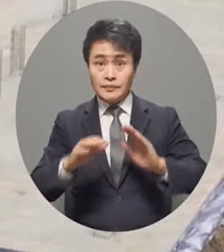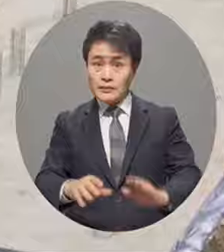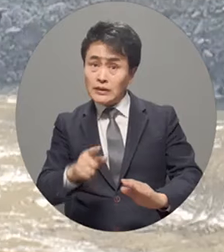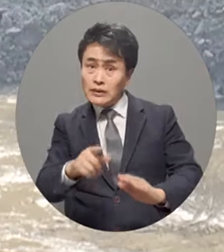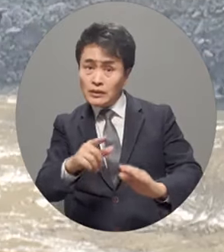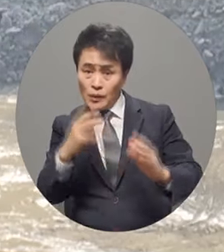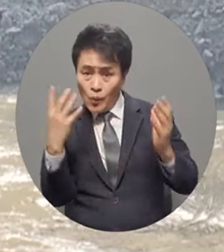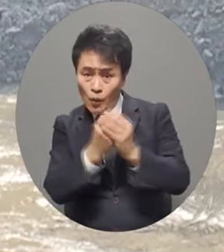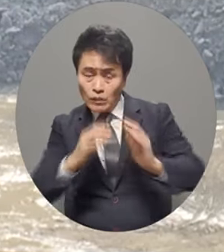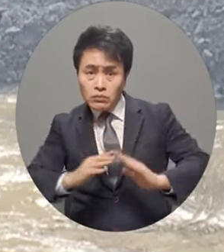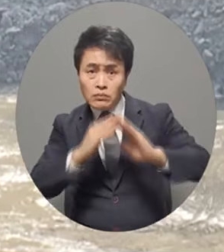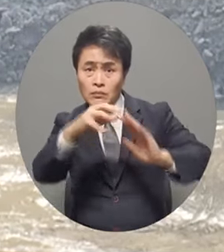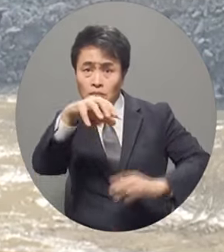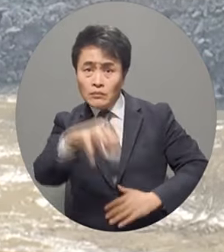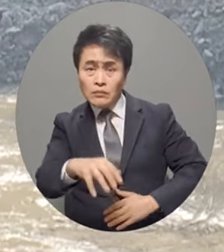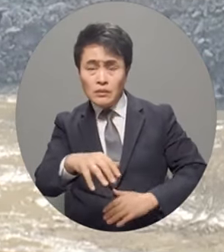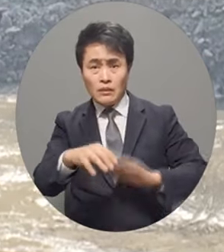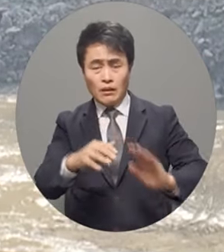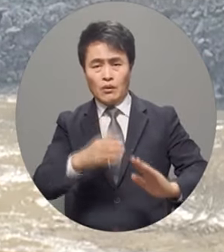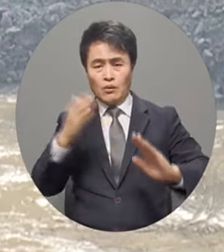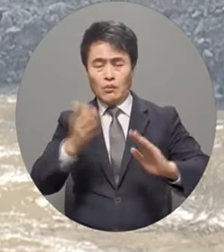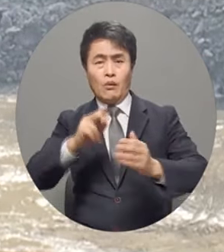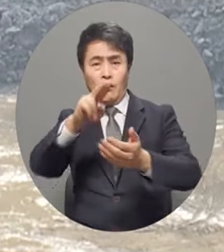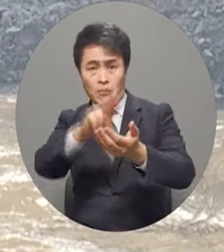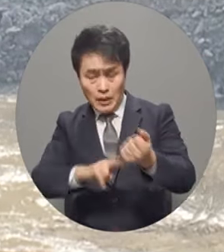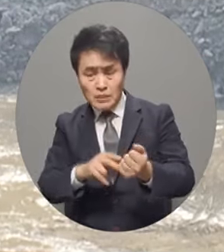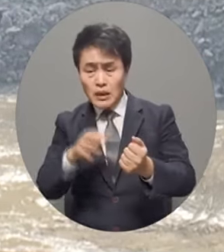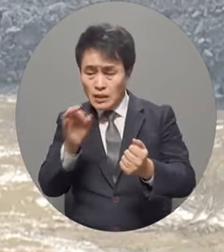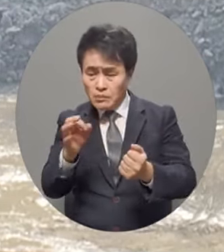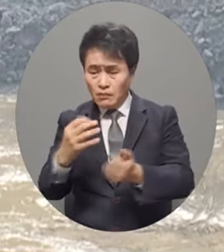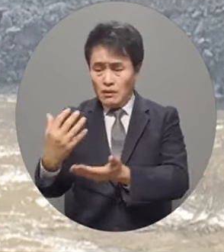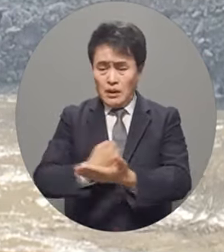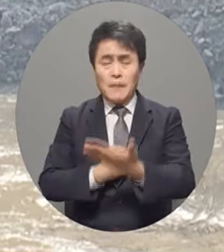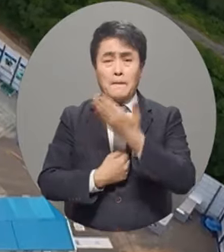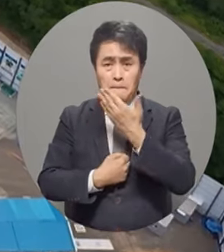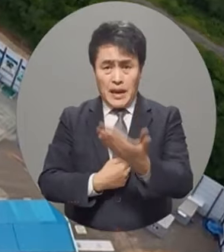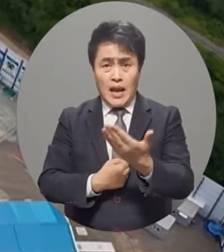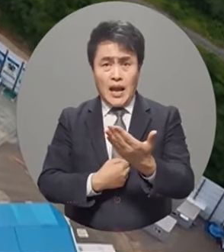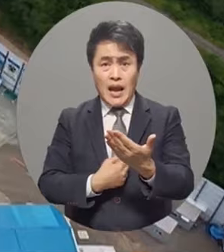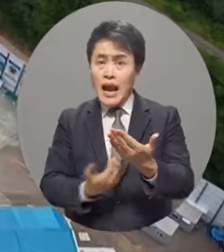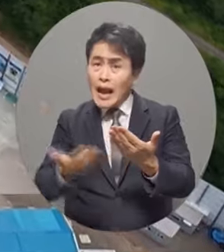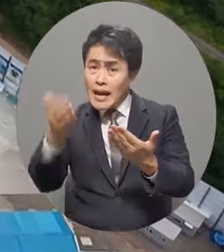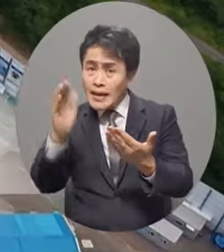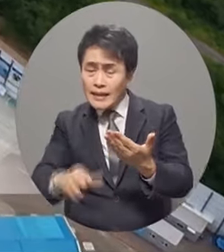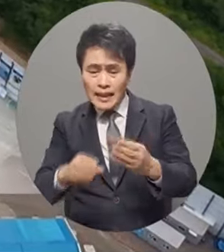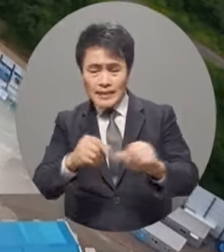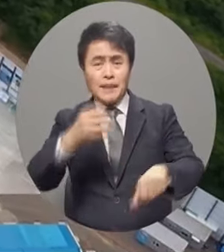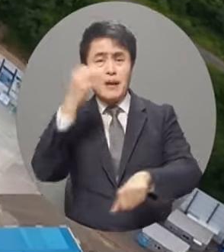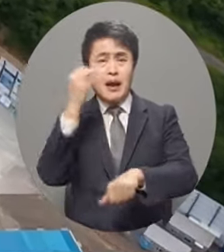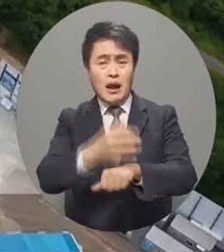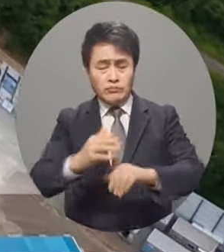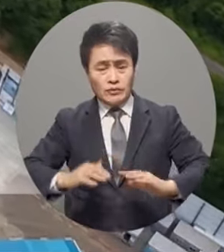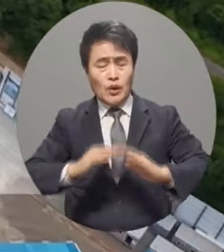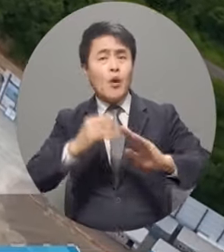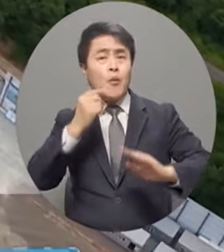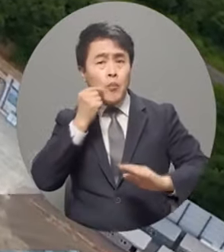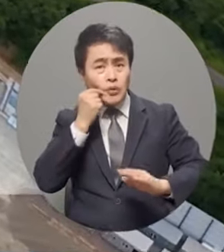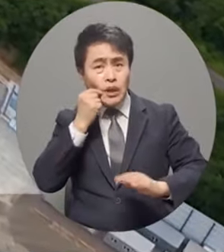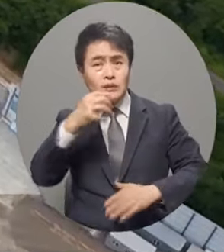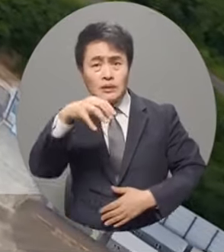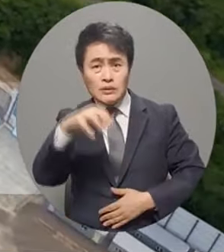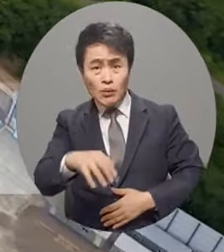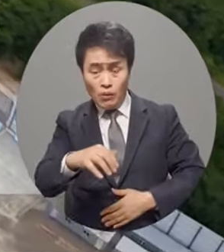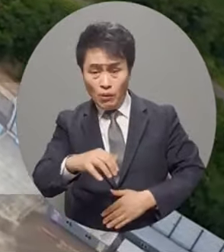이렇게 완공된 현장은 경공매를 통해서 일부 금액을 확보할 수 있습니다. 그러나 땅만 사고 착공도 못한 사업장은